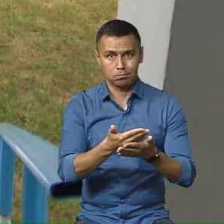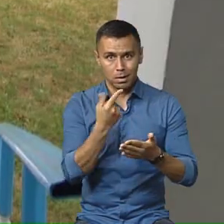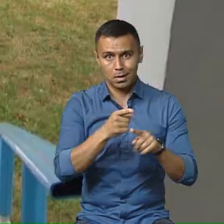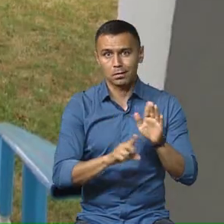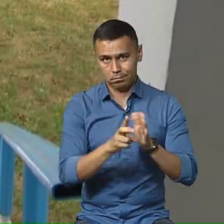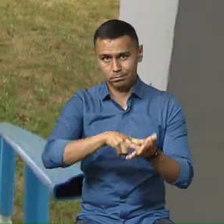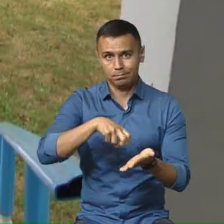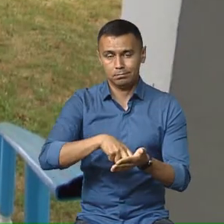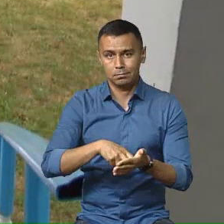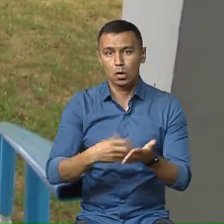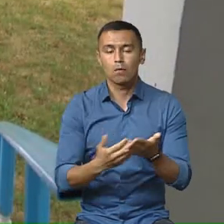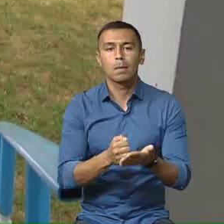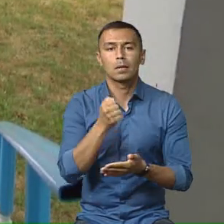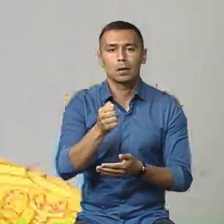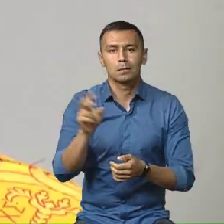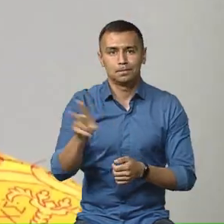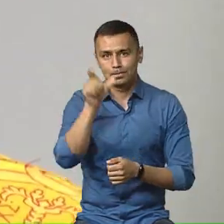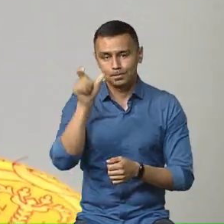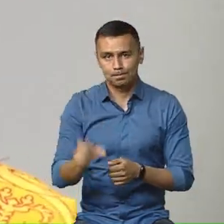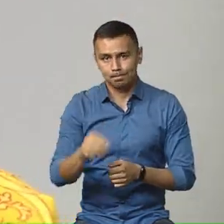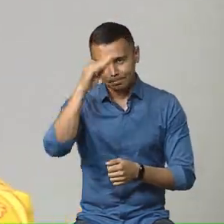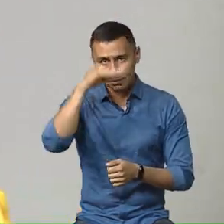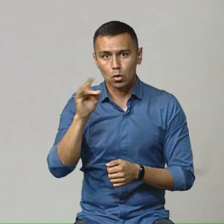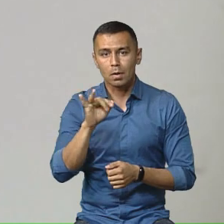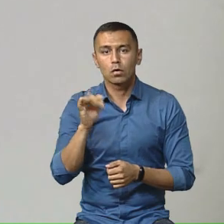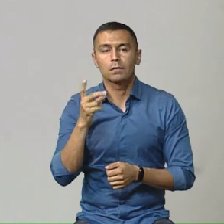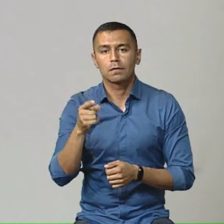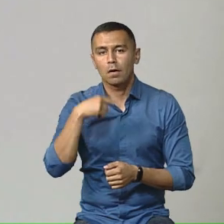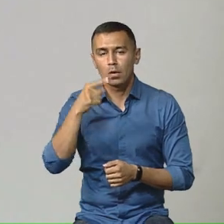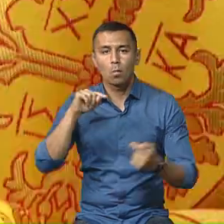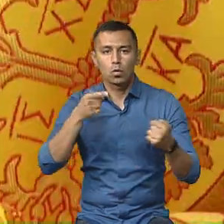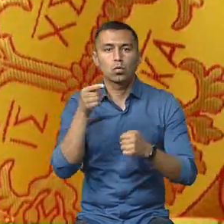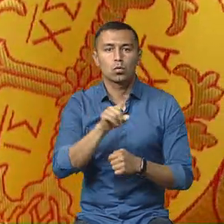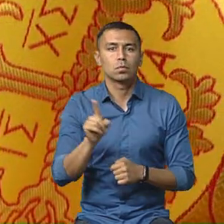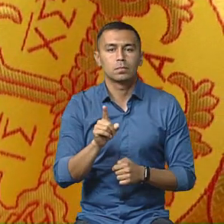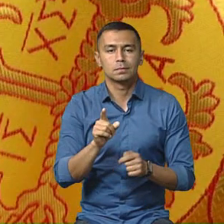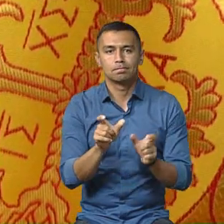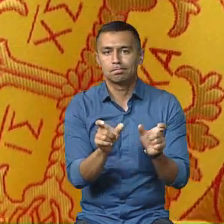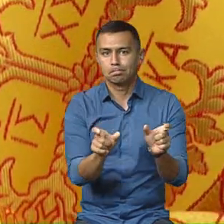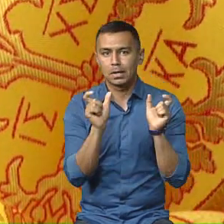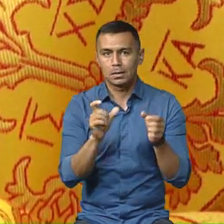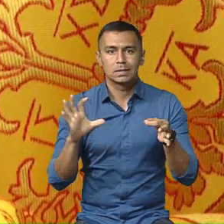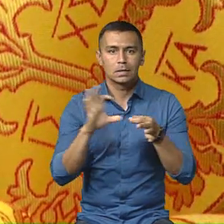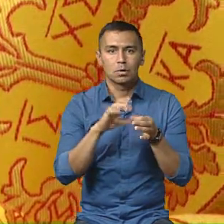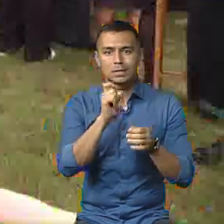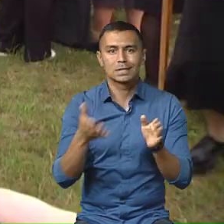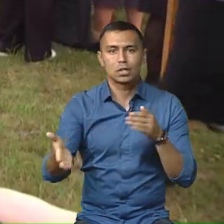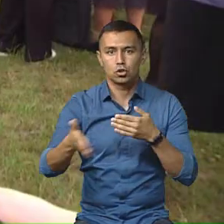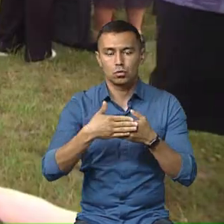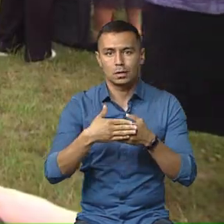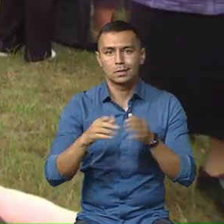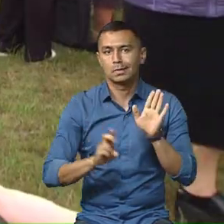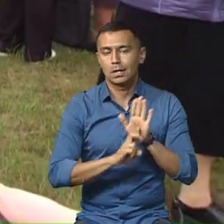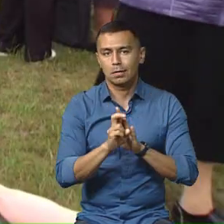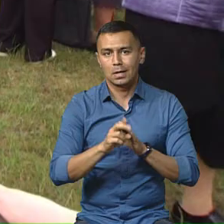кланятися. Новопризначений настоятель храму отець Роман Верховцев каже, проти того, аби зривати замок із зачиненої церкви.